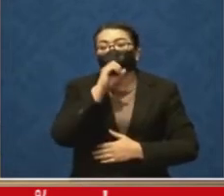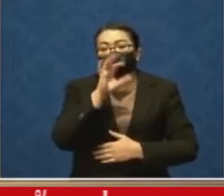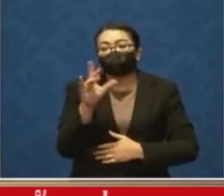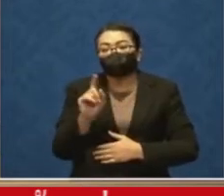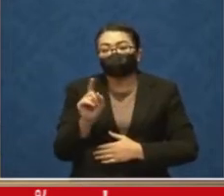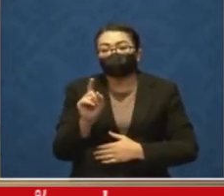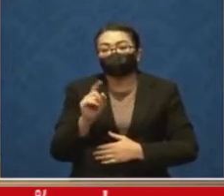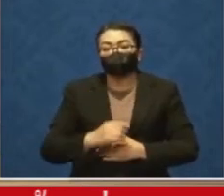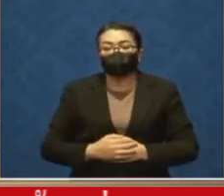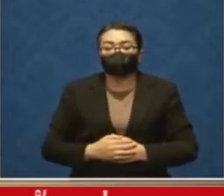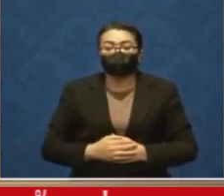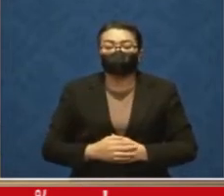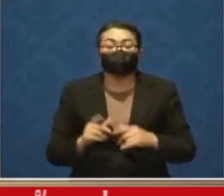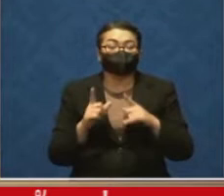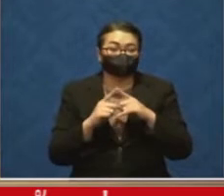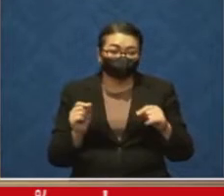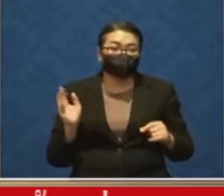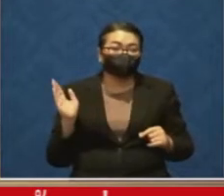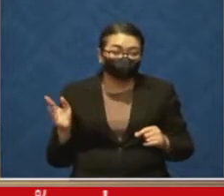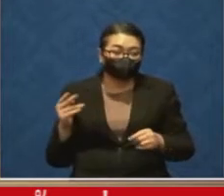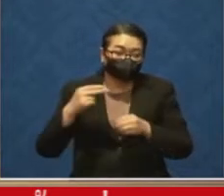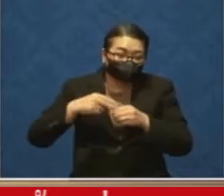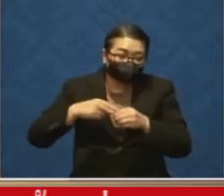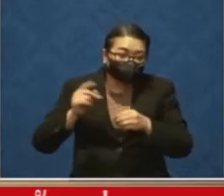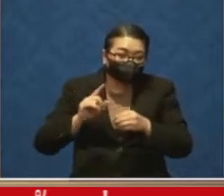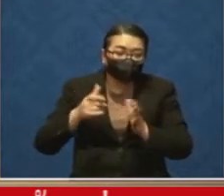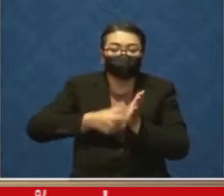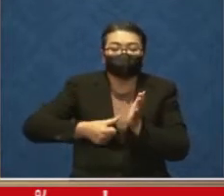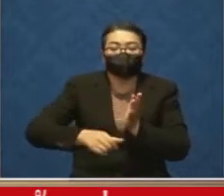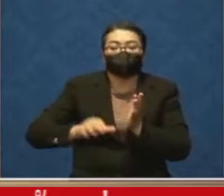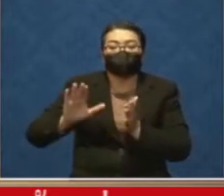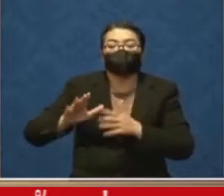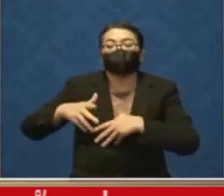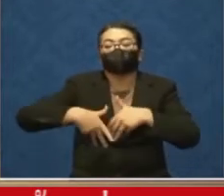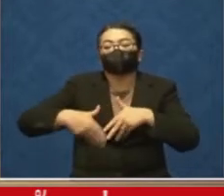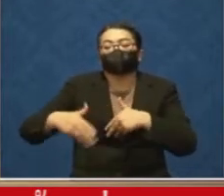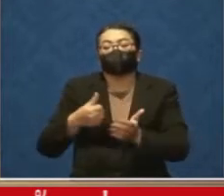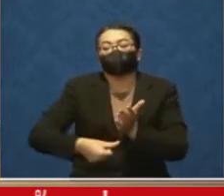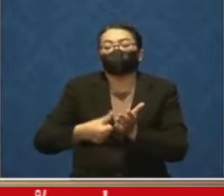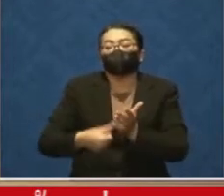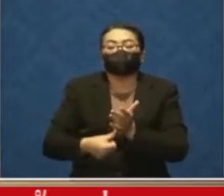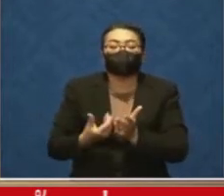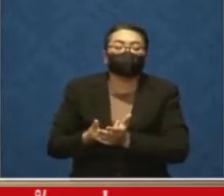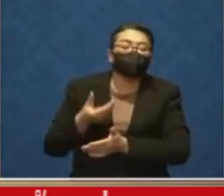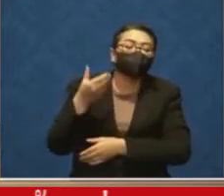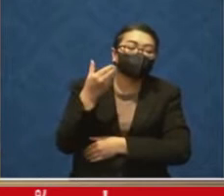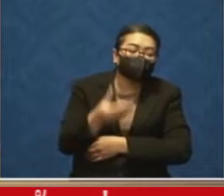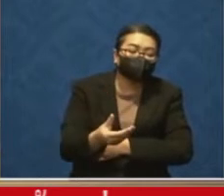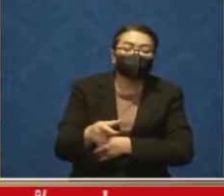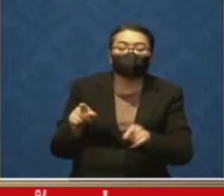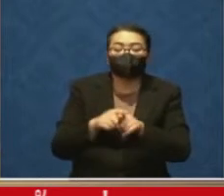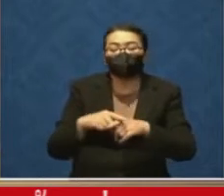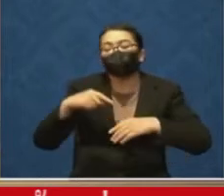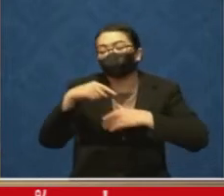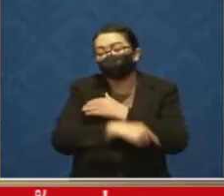คัอีกอันหนก็คอว่าเรื่องนี้เป็นการเอาภาสิไปถมทะเลÄ เท่าไรกไม่หมดแหละมีการทุจลิ